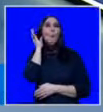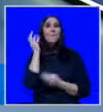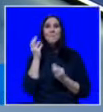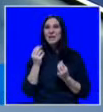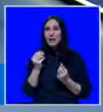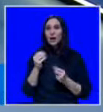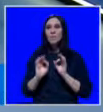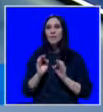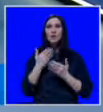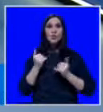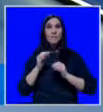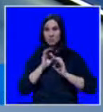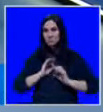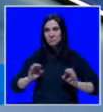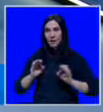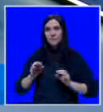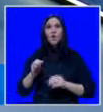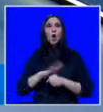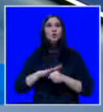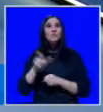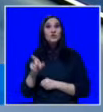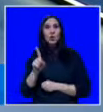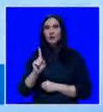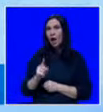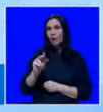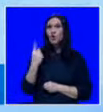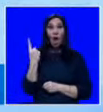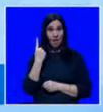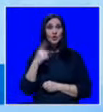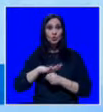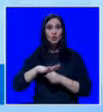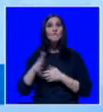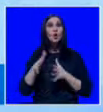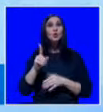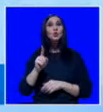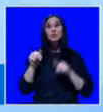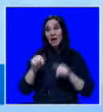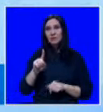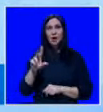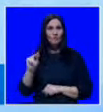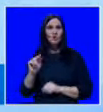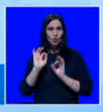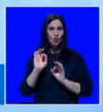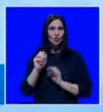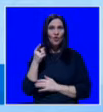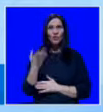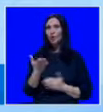никакъв. А основният човек, който трябва да говори, един от основните хора, които трябва да говорят сега, е точно той.